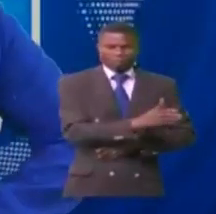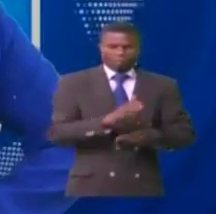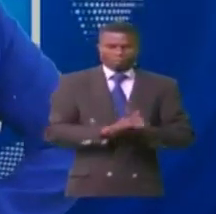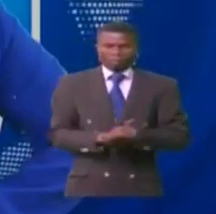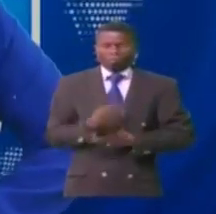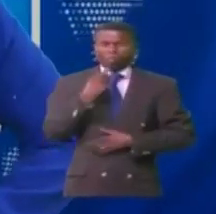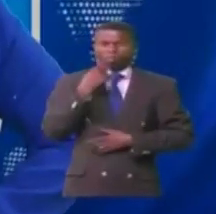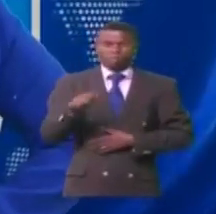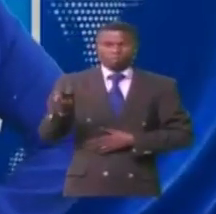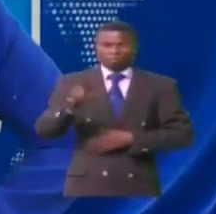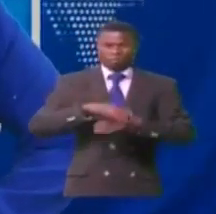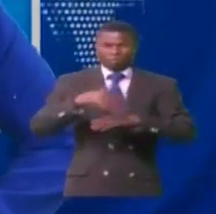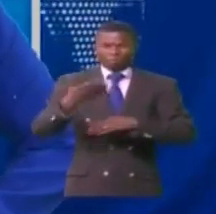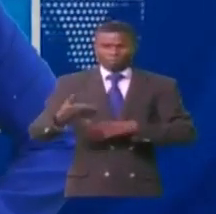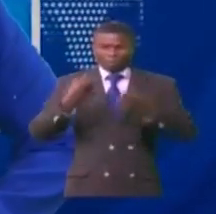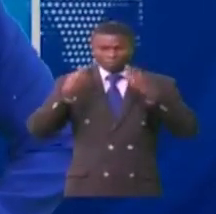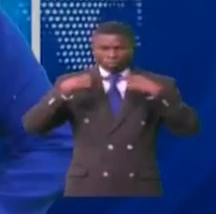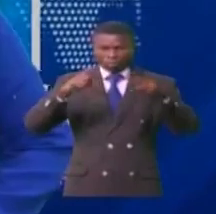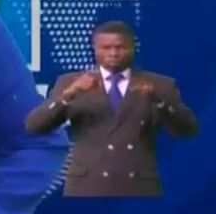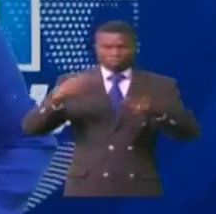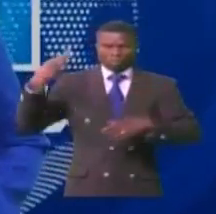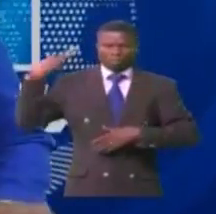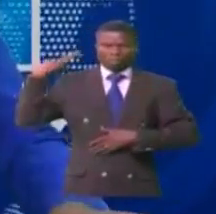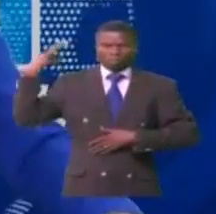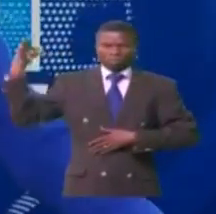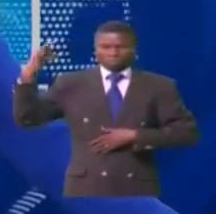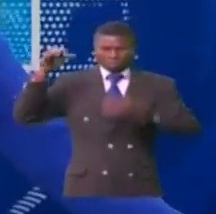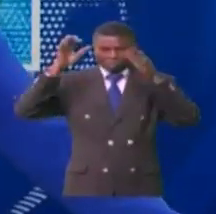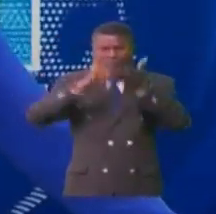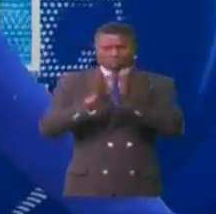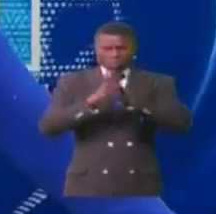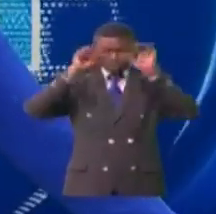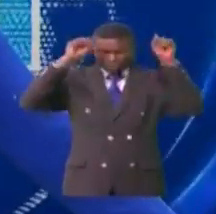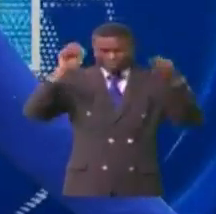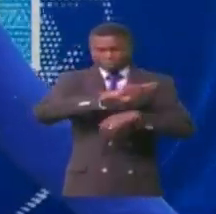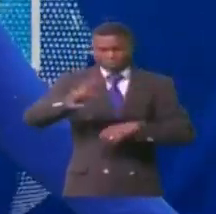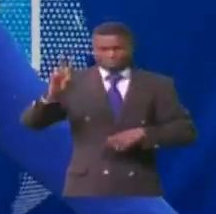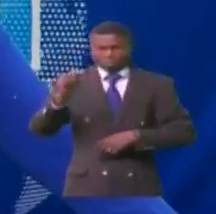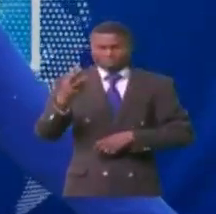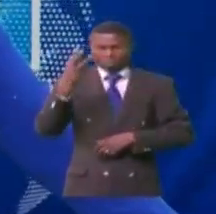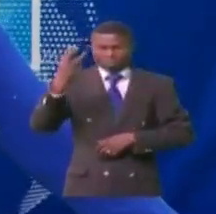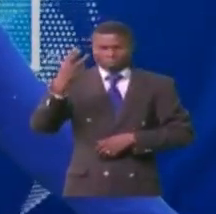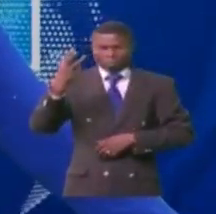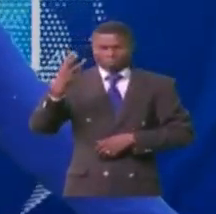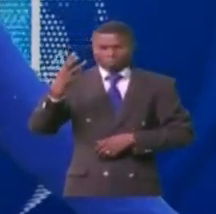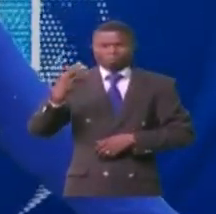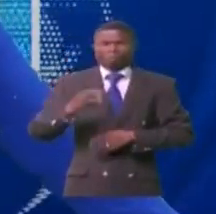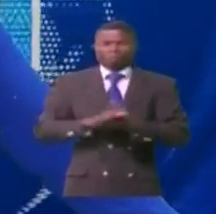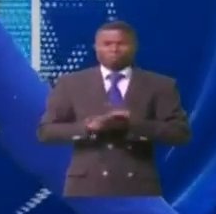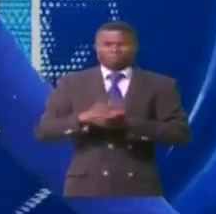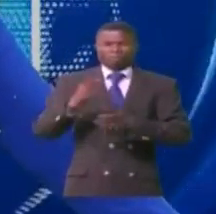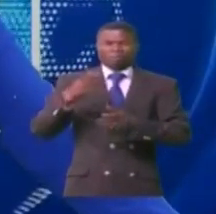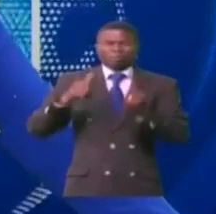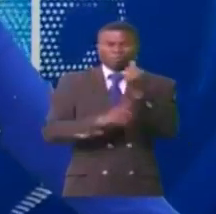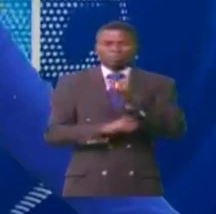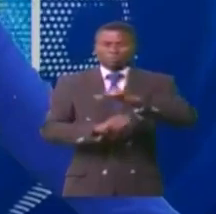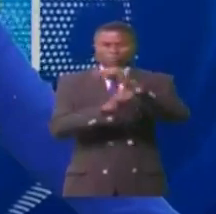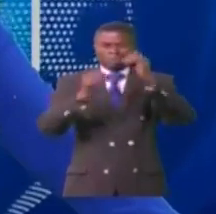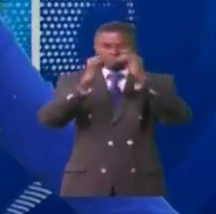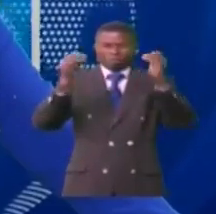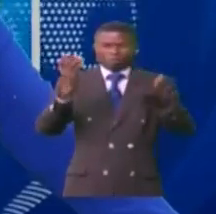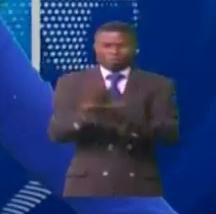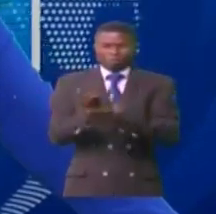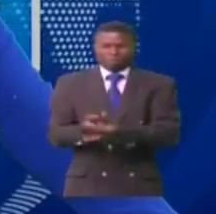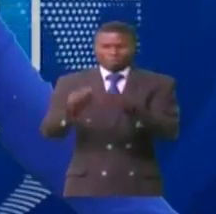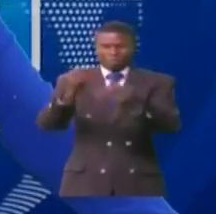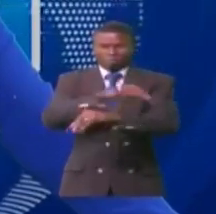l'ai dit tantôt, après avoir annoncé sa candidature à la présidentielle de 2023, le prix Nobel de la paix a déposé son dossier